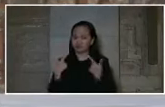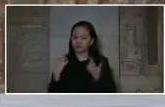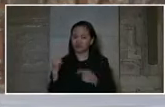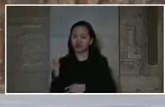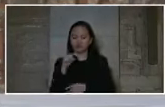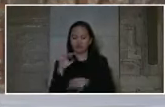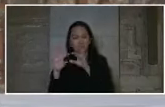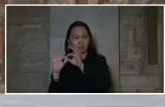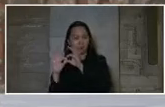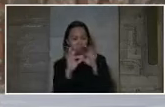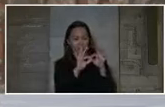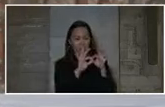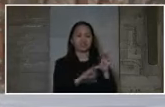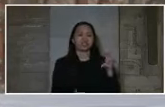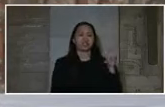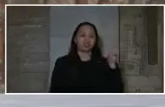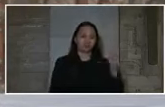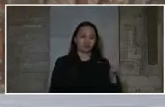paghindi.